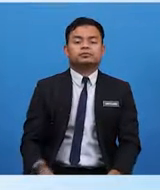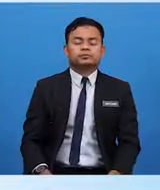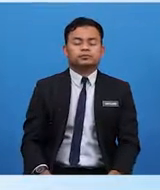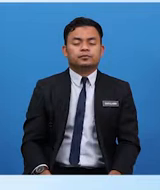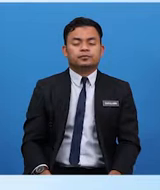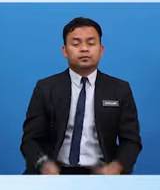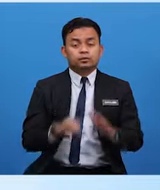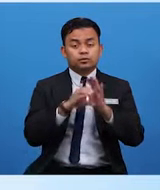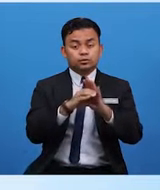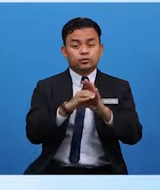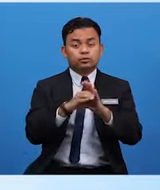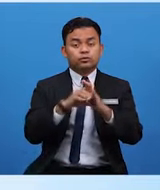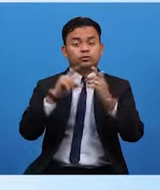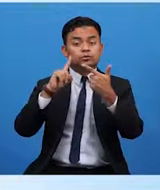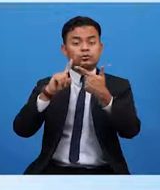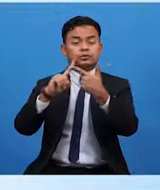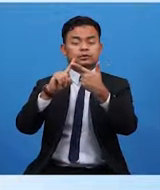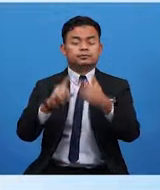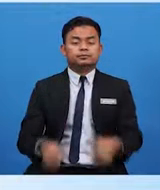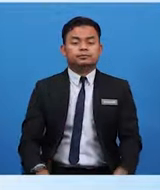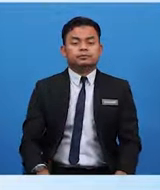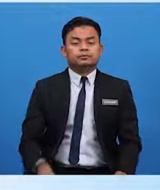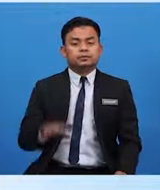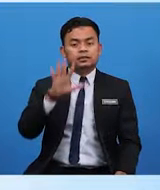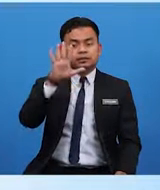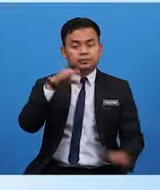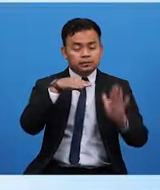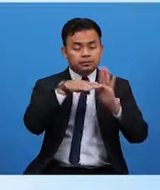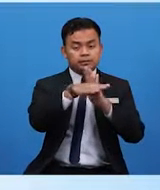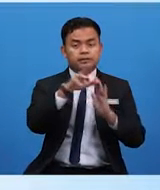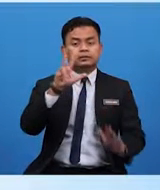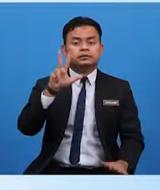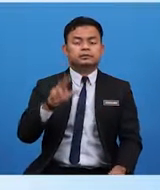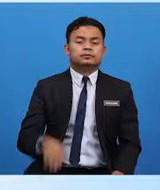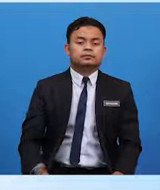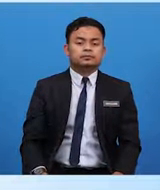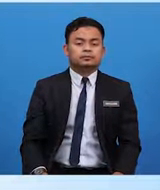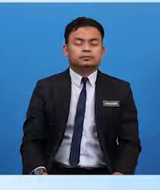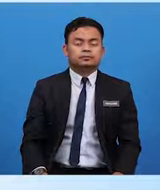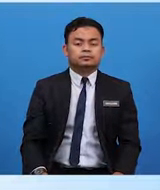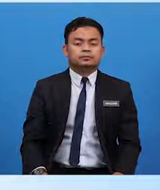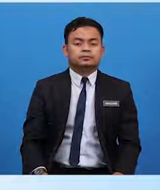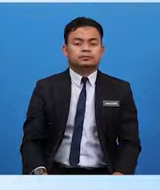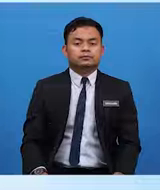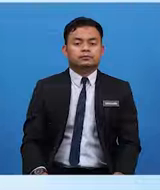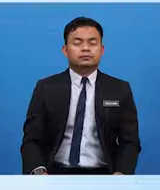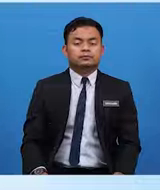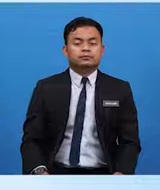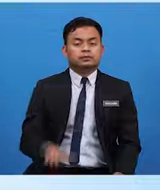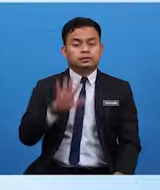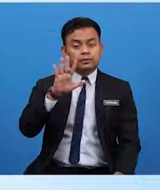contoh kedua inilah lima pertiga Hai yaitu lima bahagian